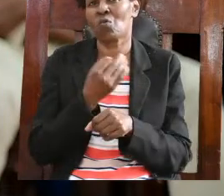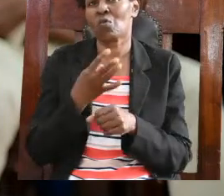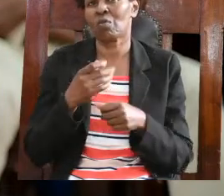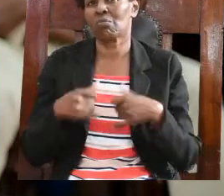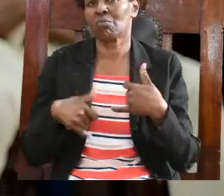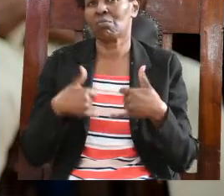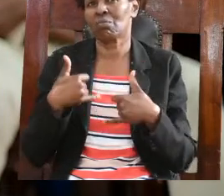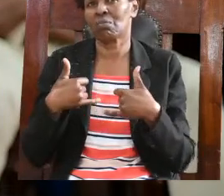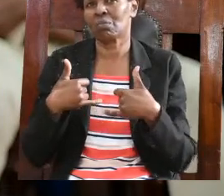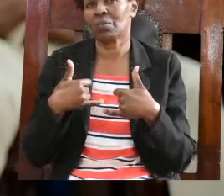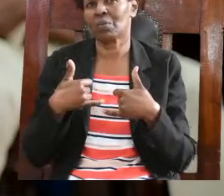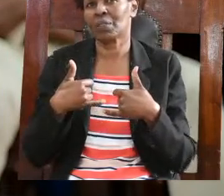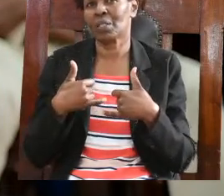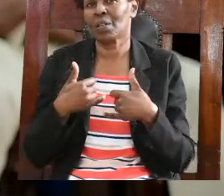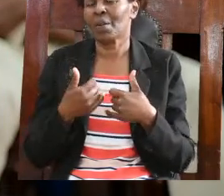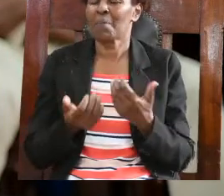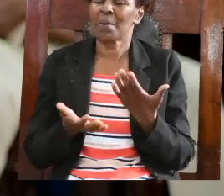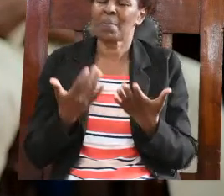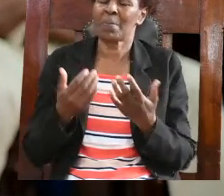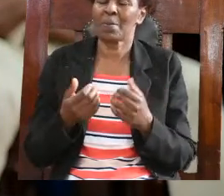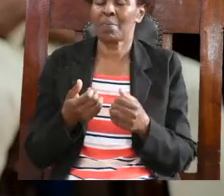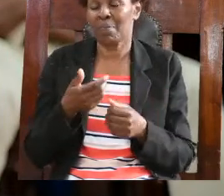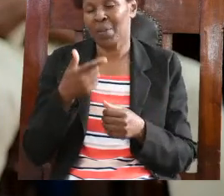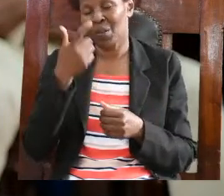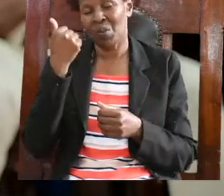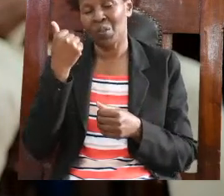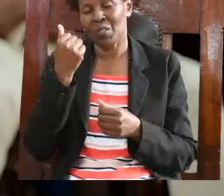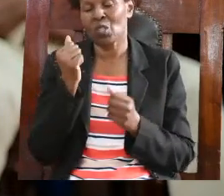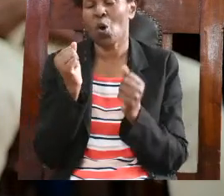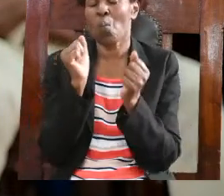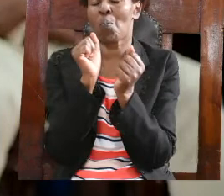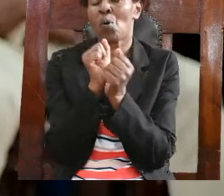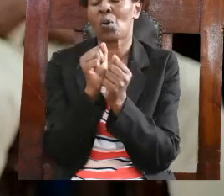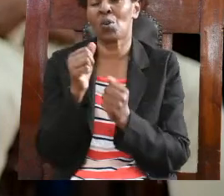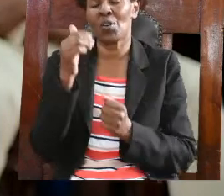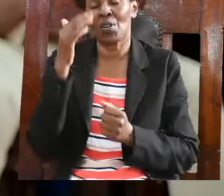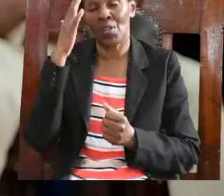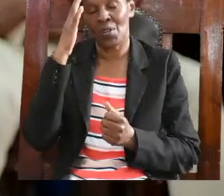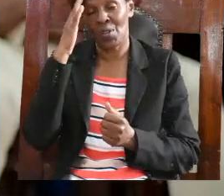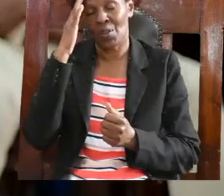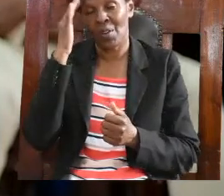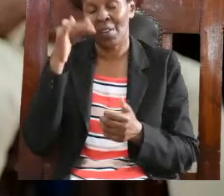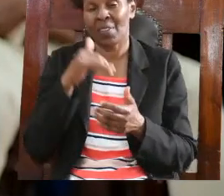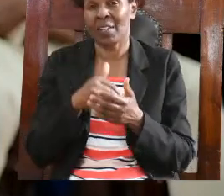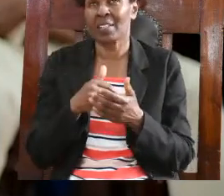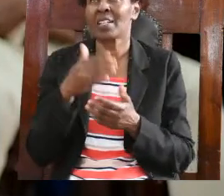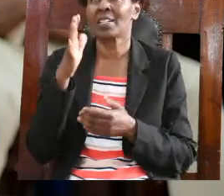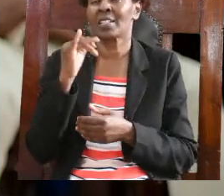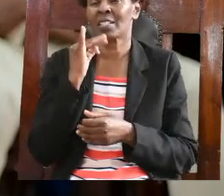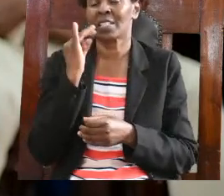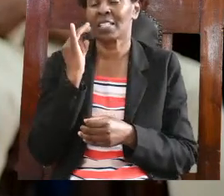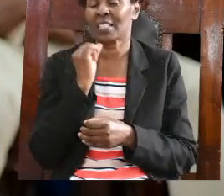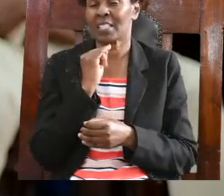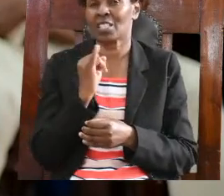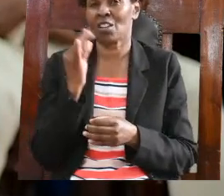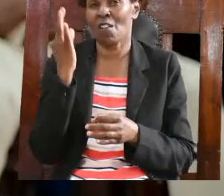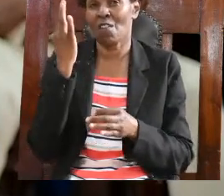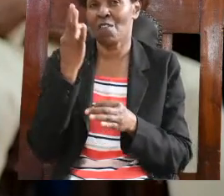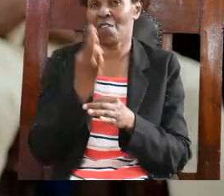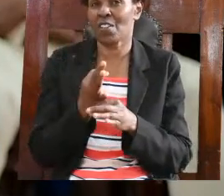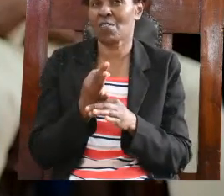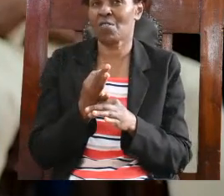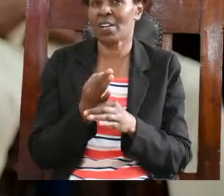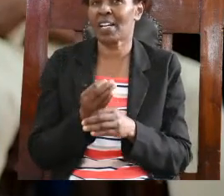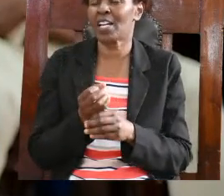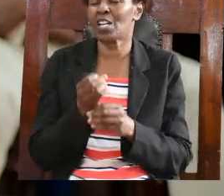furaha. Na nadhani kwa sababu Paulo alimjua yule ambaye amemuita ni mwaminifu, ameahidi ya kwamba hata